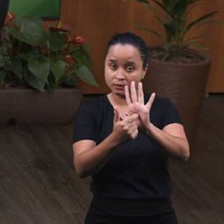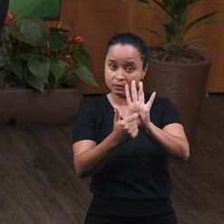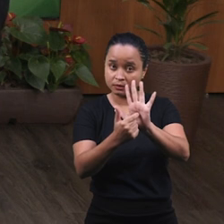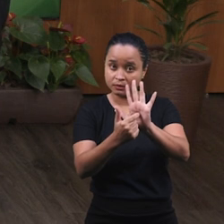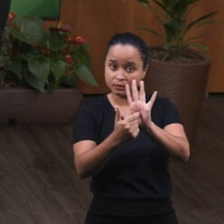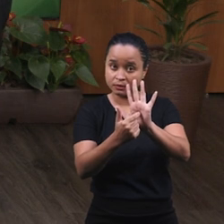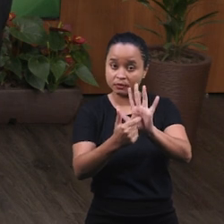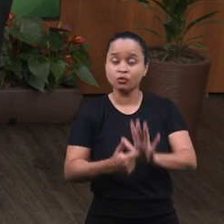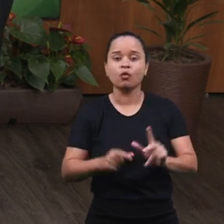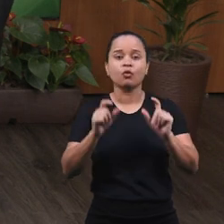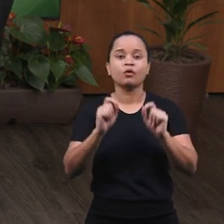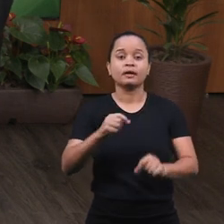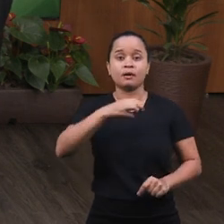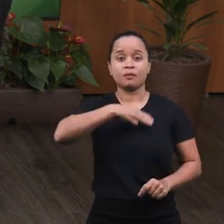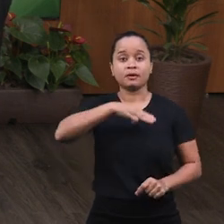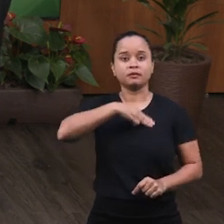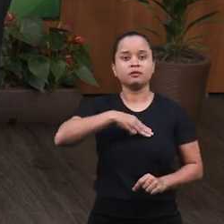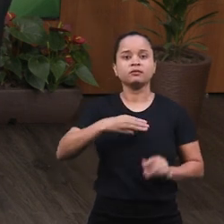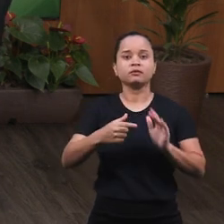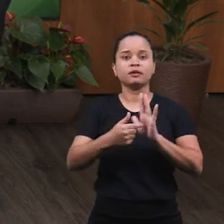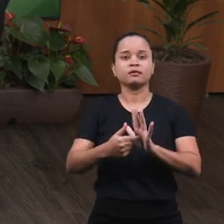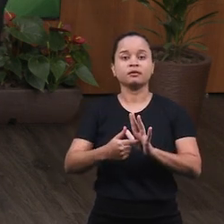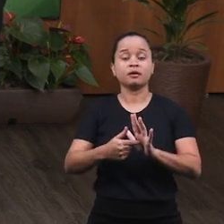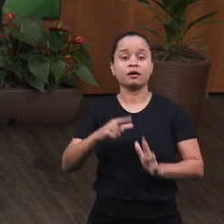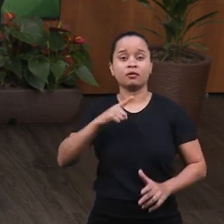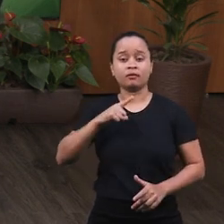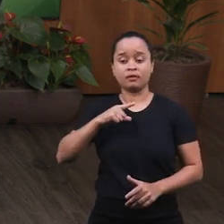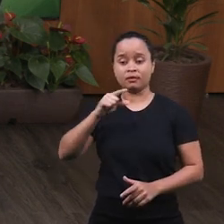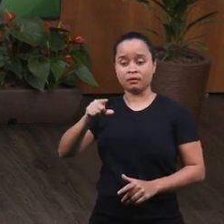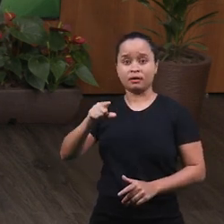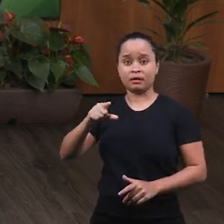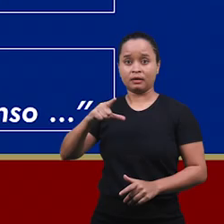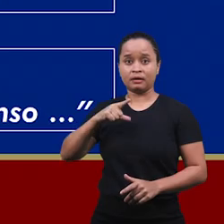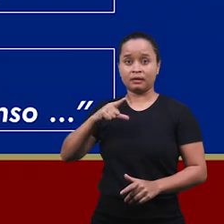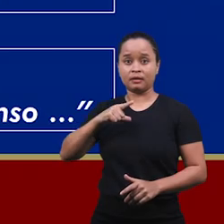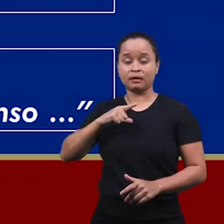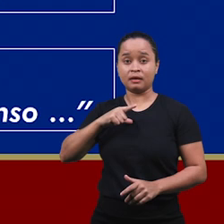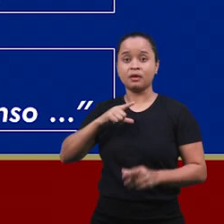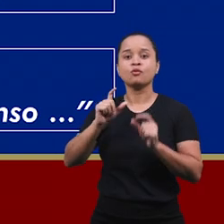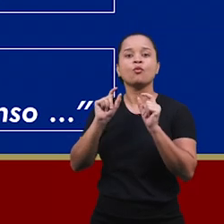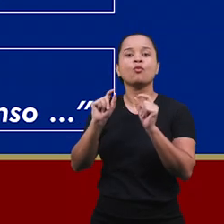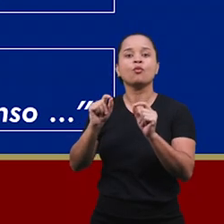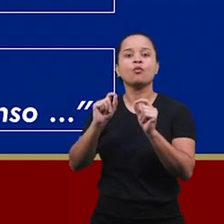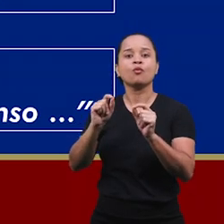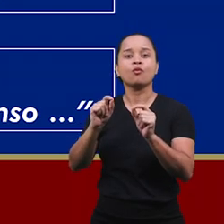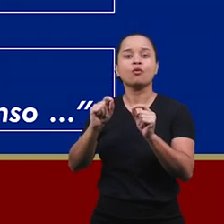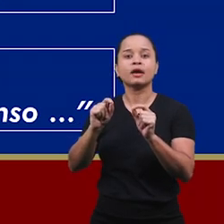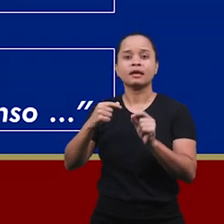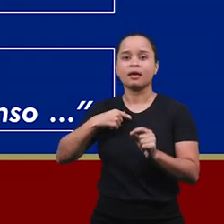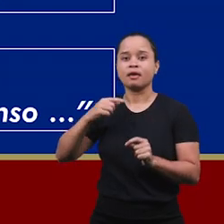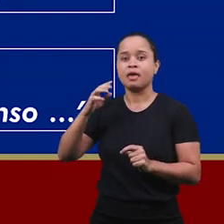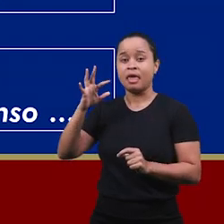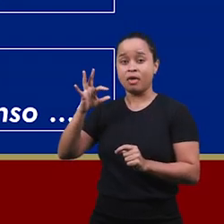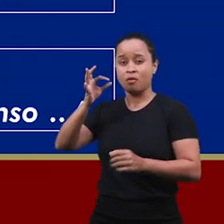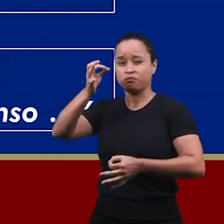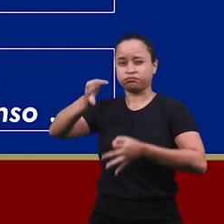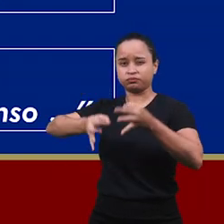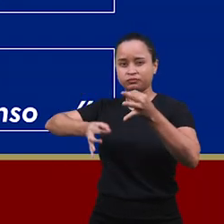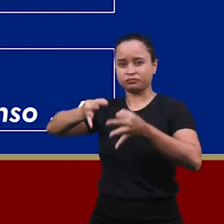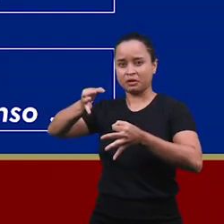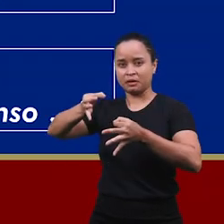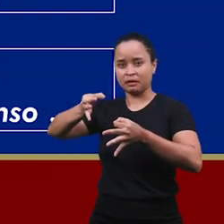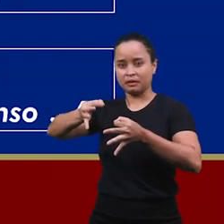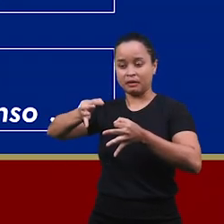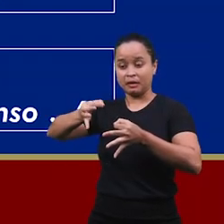l'évangile de Matthieu, chapitre 11, verset 29. Prenez sur vous mon joug et apprenez de moi. Je suis